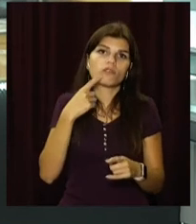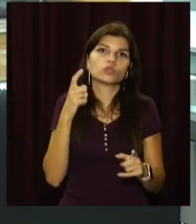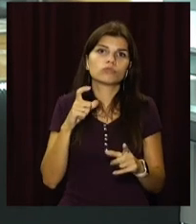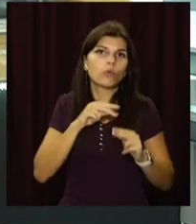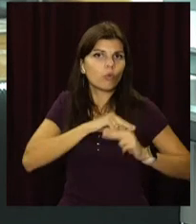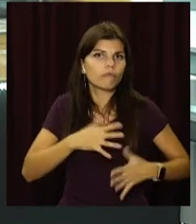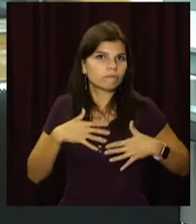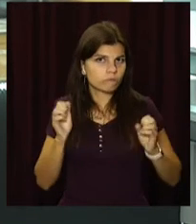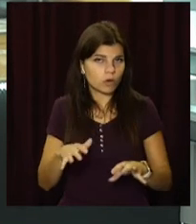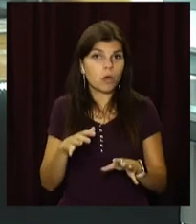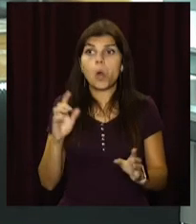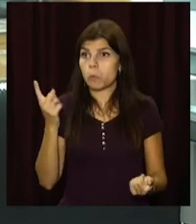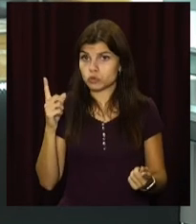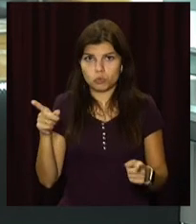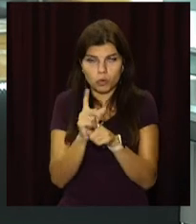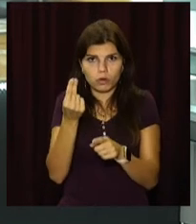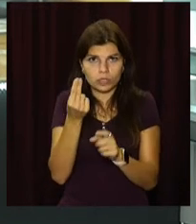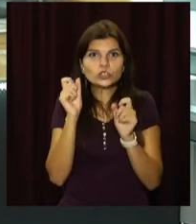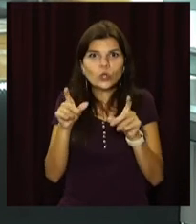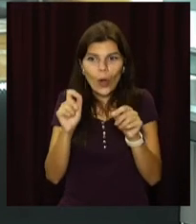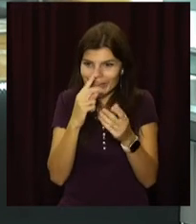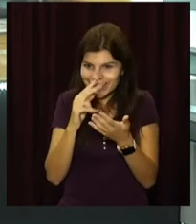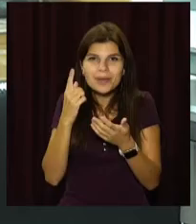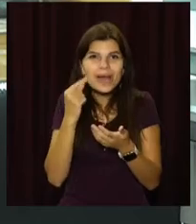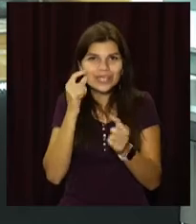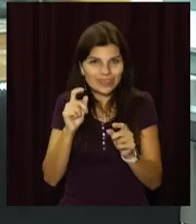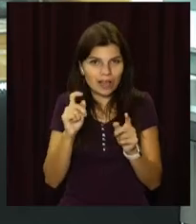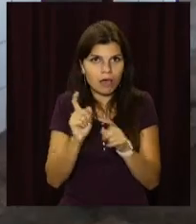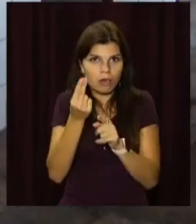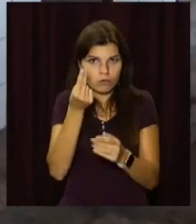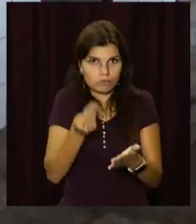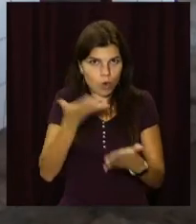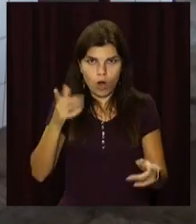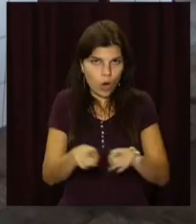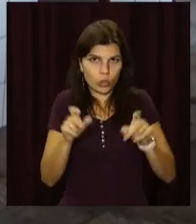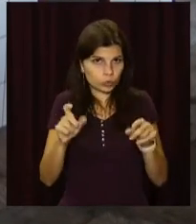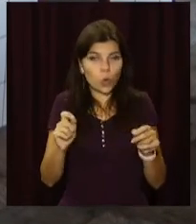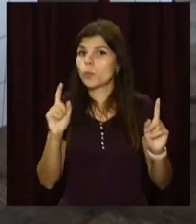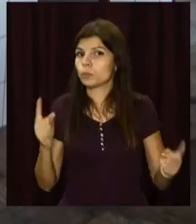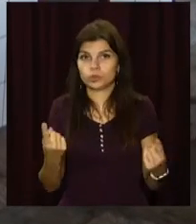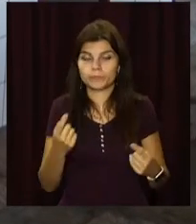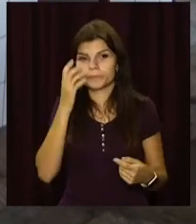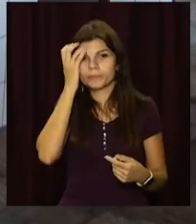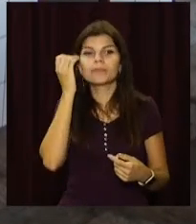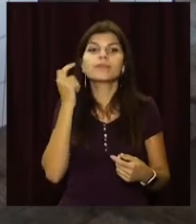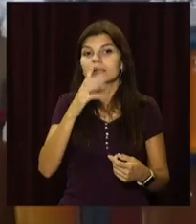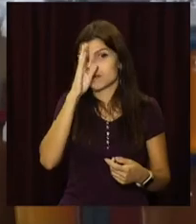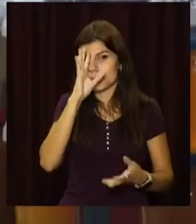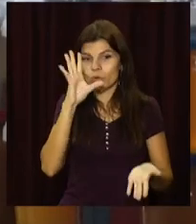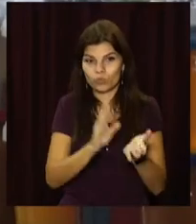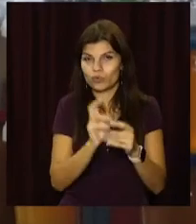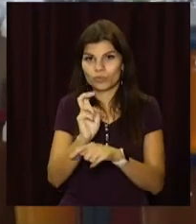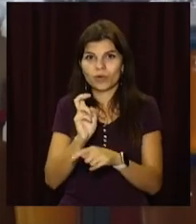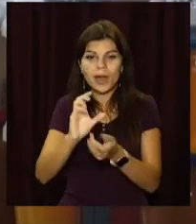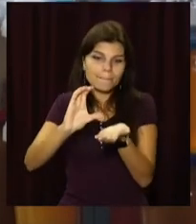Чому золотий нектар має золоту ціну? Далі у сюжеті. Дніпрянин Вадим не один рік поспіль ходить на ринок